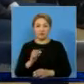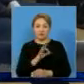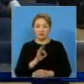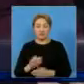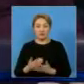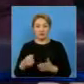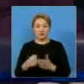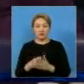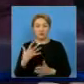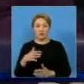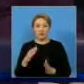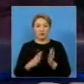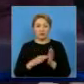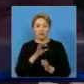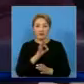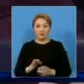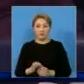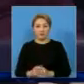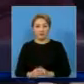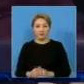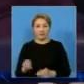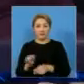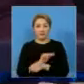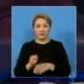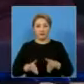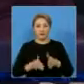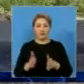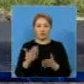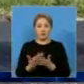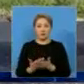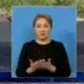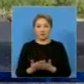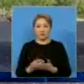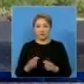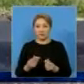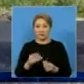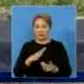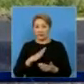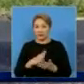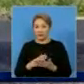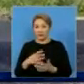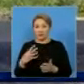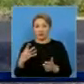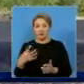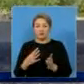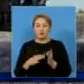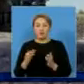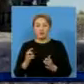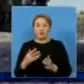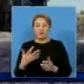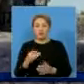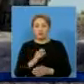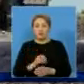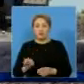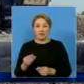56,5% до 59%. На ремонт дорог местного значения из бюджета было выделено 40,4